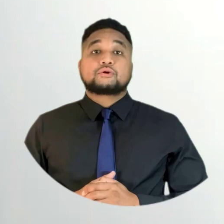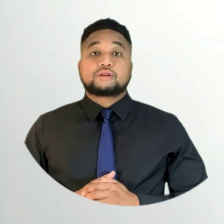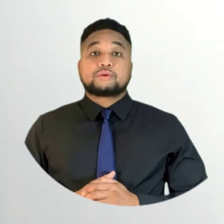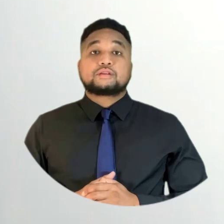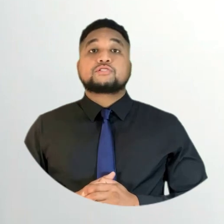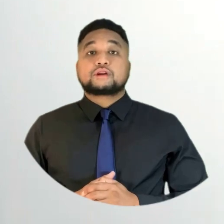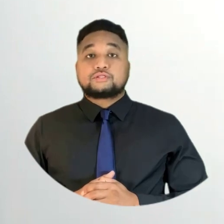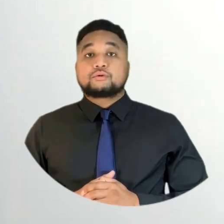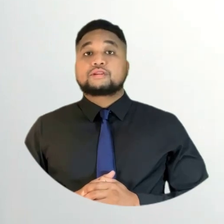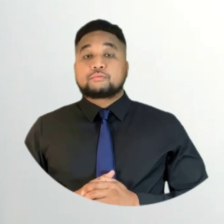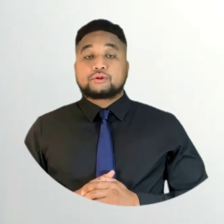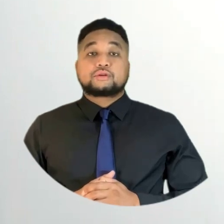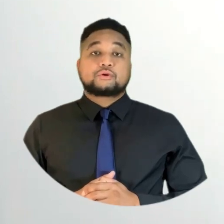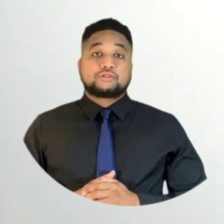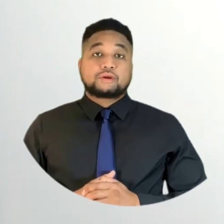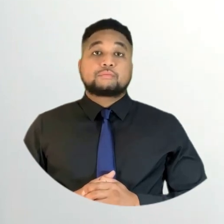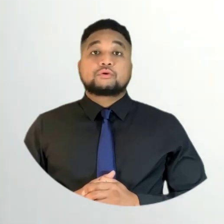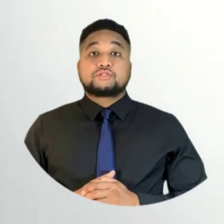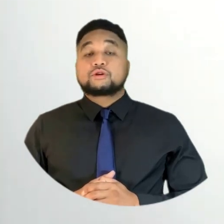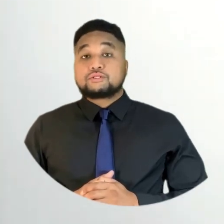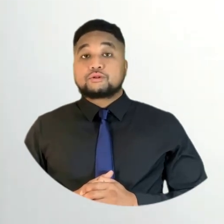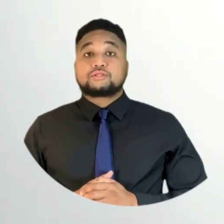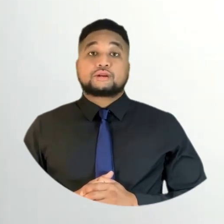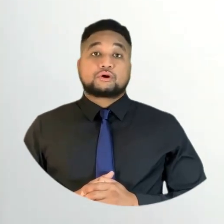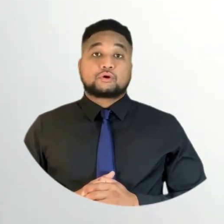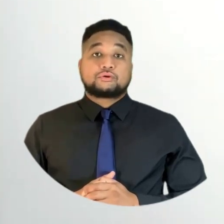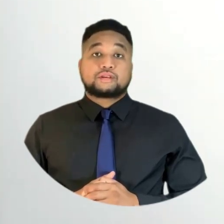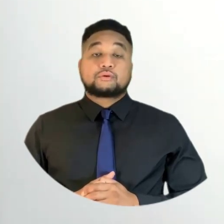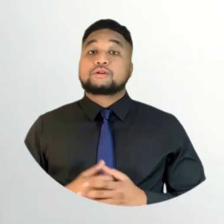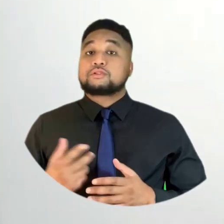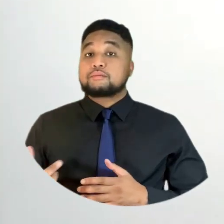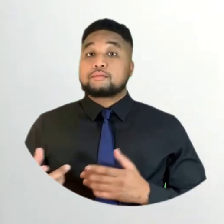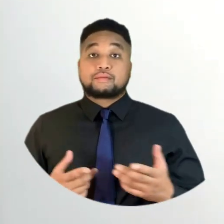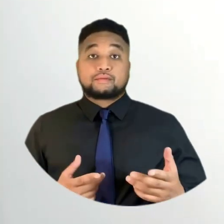asluubtiiyo dhaqankii waa naabaygu dadaaleene